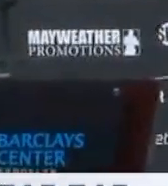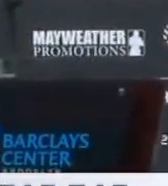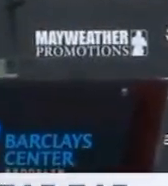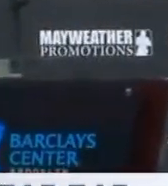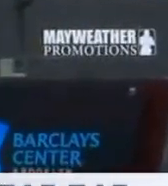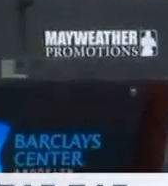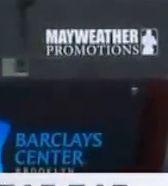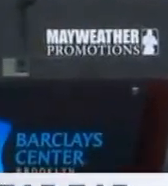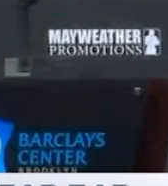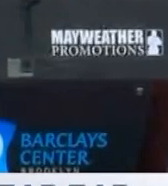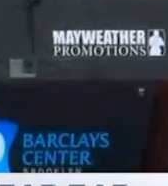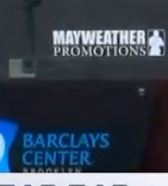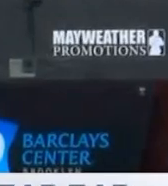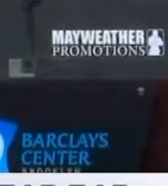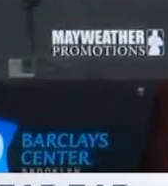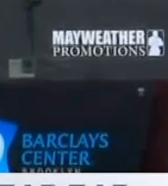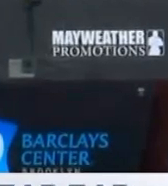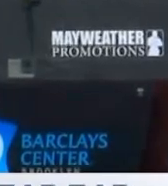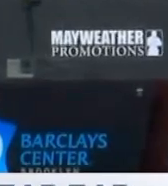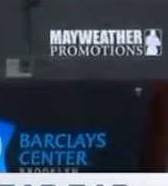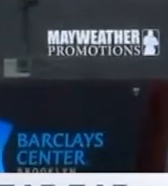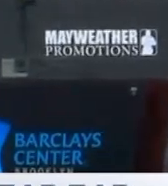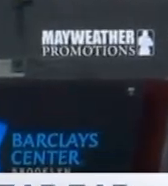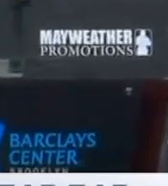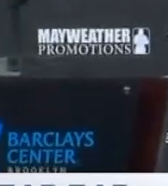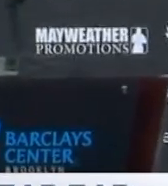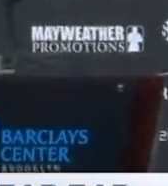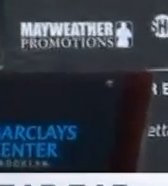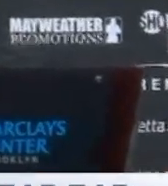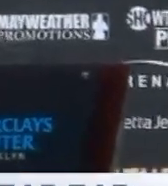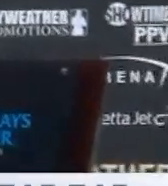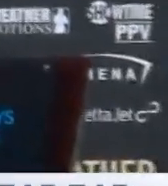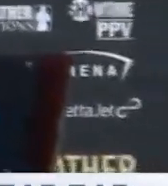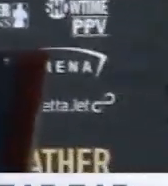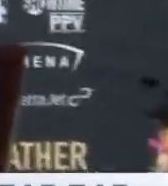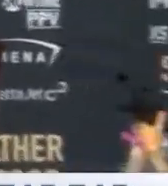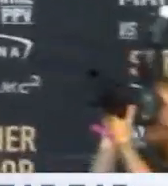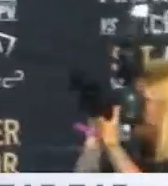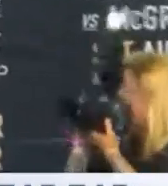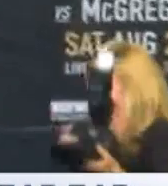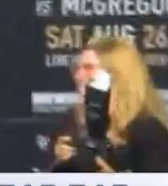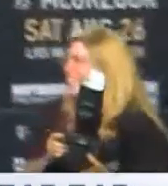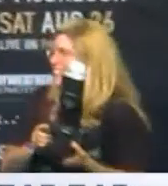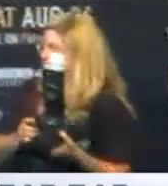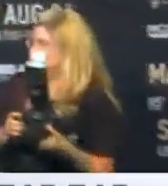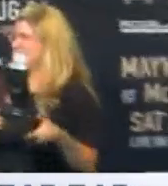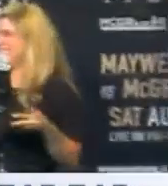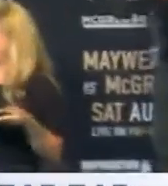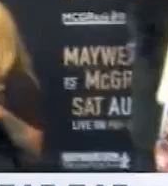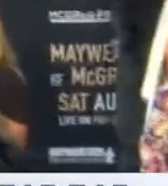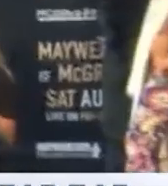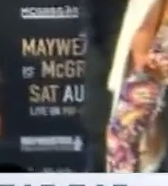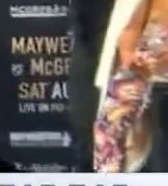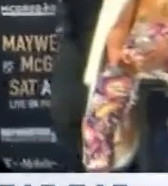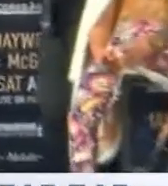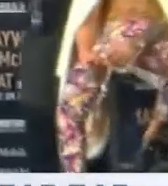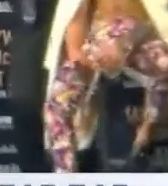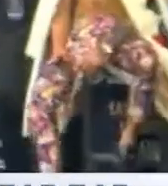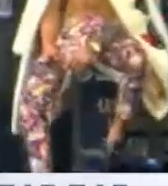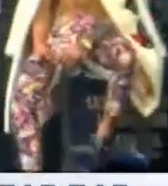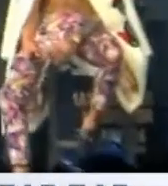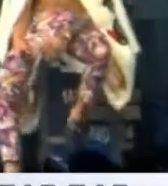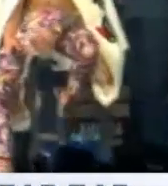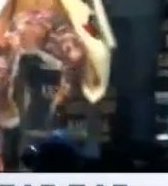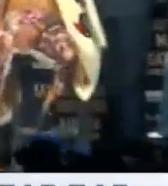кіші Флойд Мейвезер бастады. 41 жастағы боксшының соңғы жылдағы тапқан қаржысы 285 миллион долларға жетті.